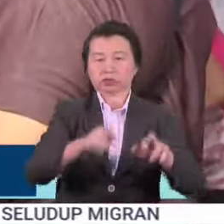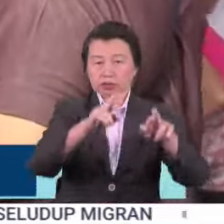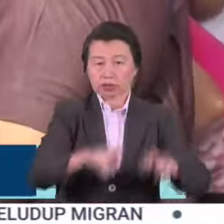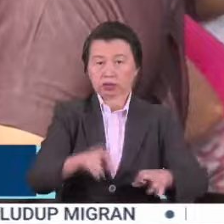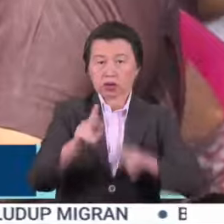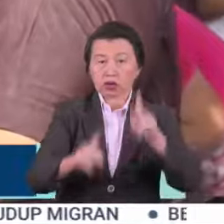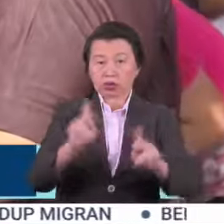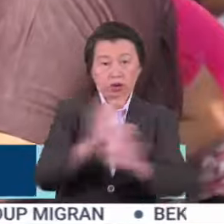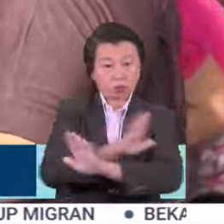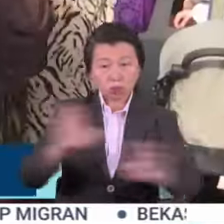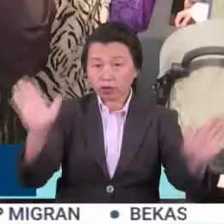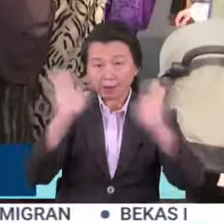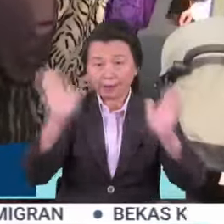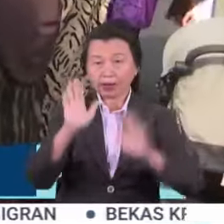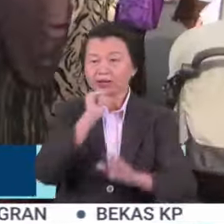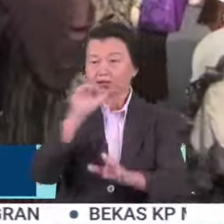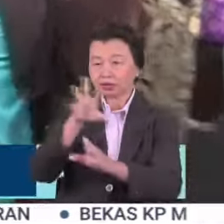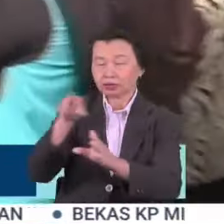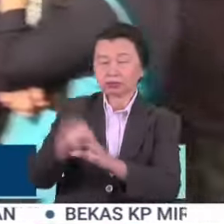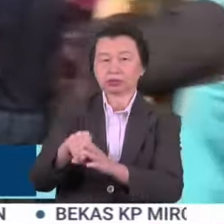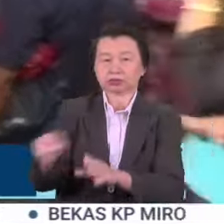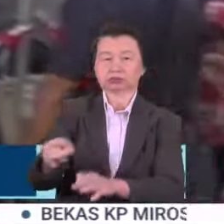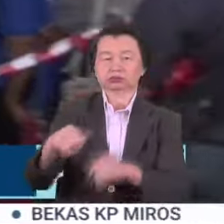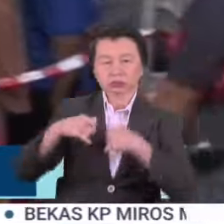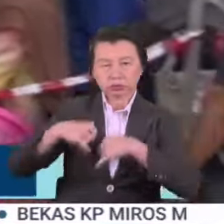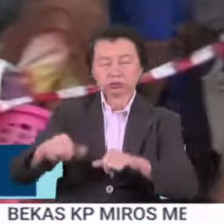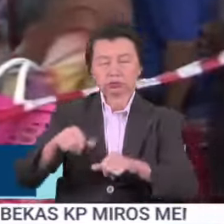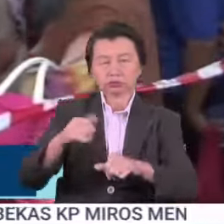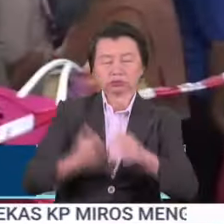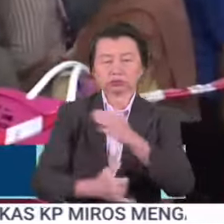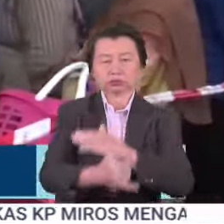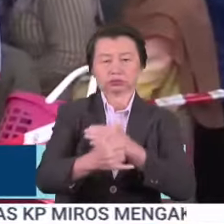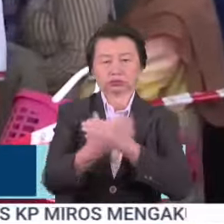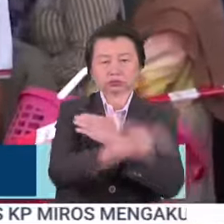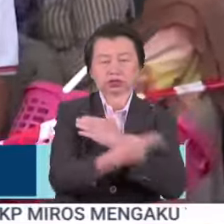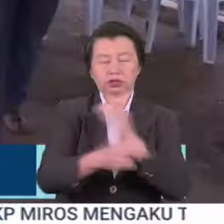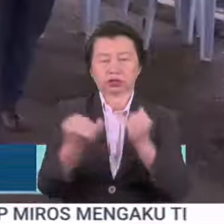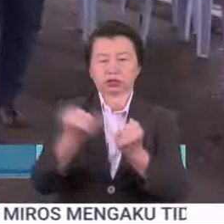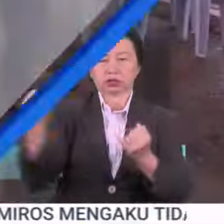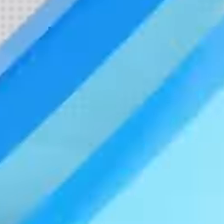warga asing tidak termasuk warga asing yang masuk dari negara jiran.